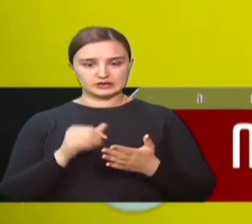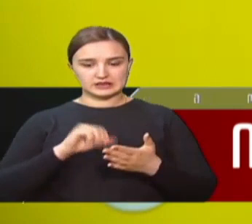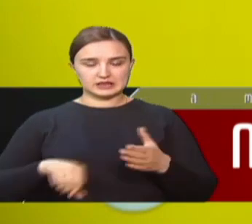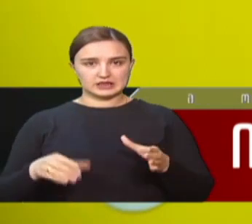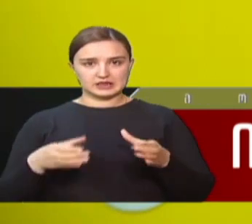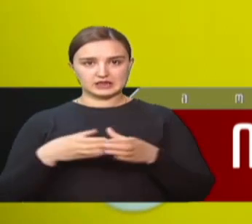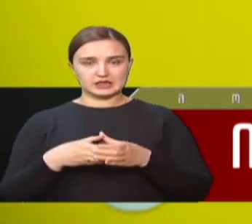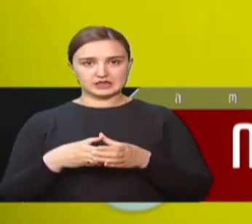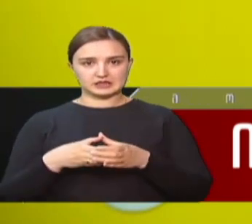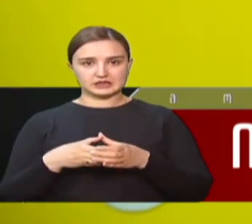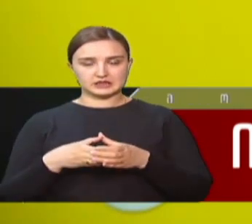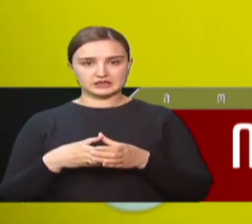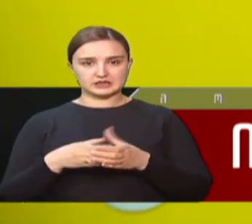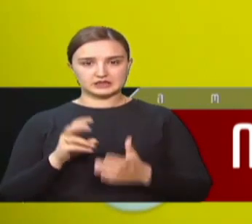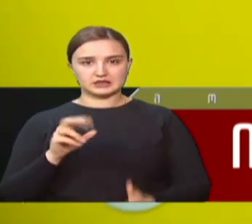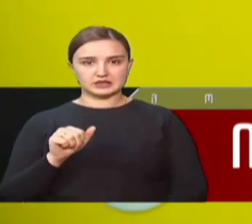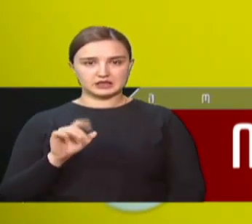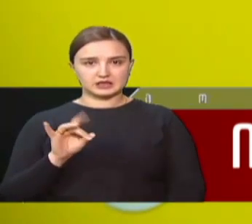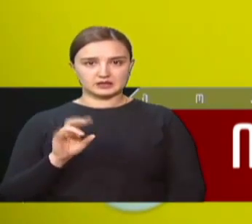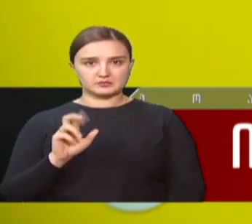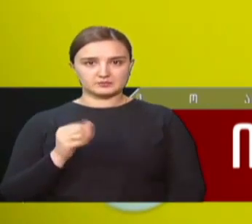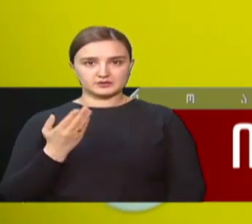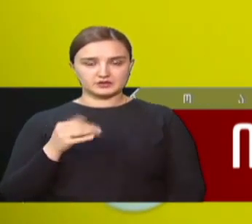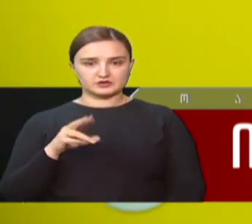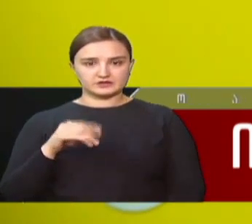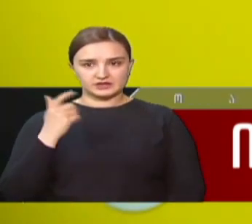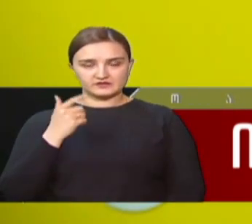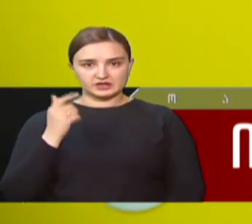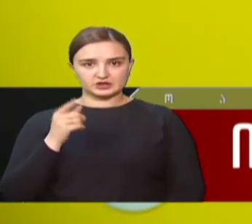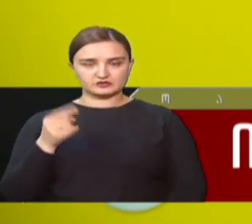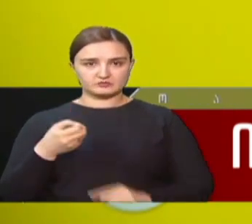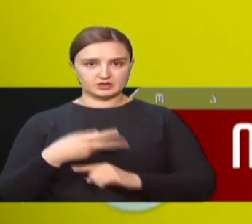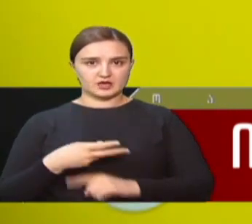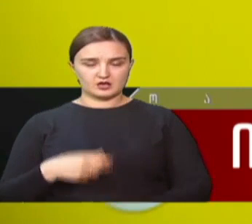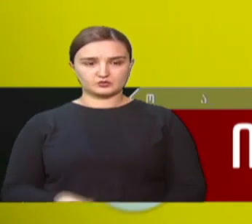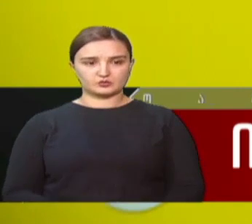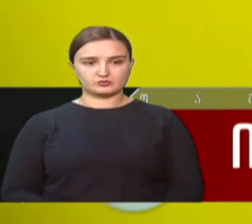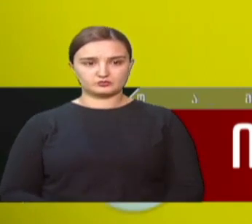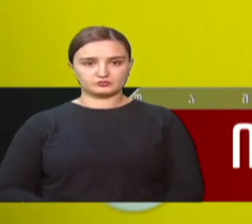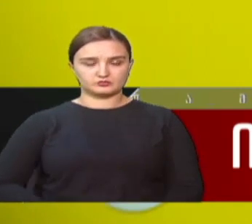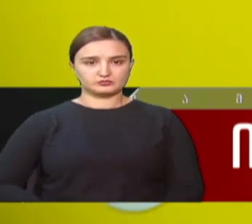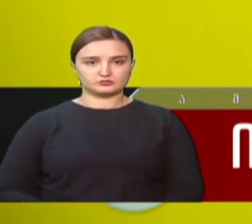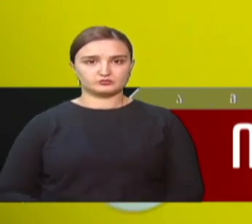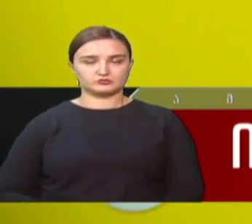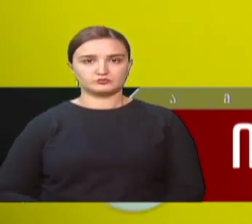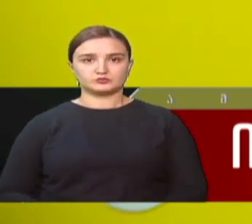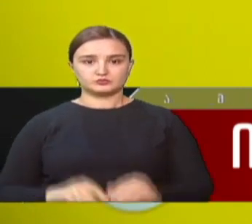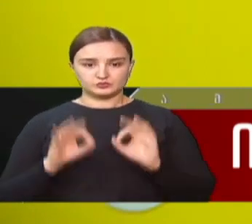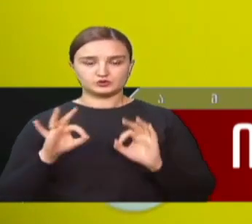ყავს ლევამოსული, და ღარიბაშვილი, რომელიც თავის დროზე ბიზნაივანიშვილმა გააგდო ერთხელ უკვე სწორედ კორუფციული